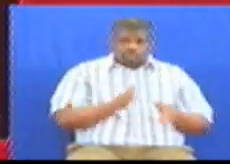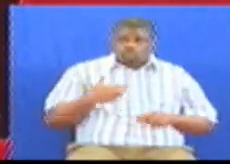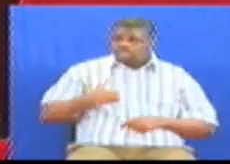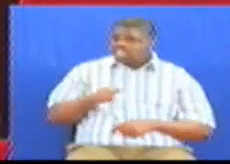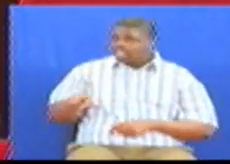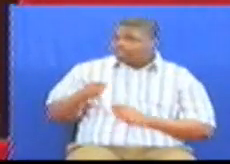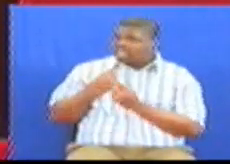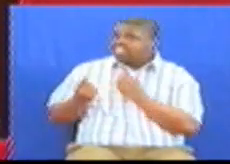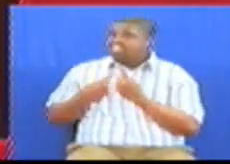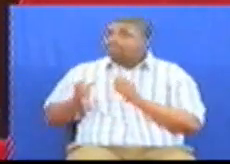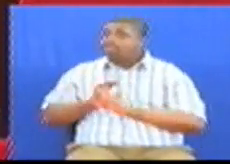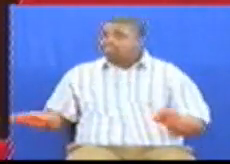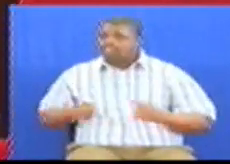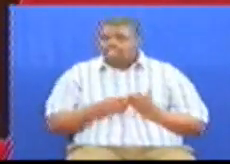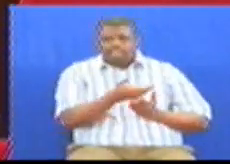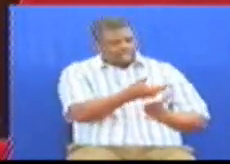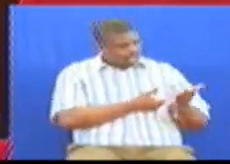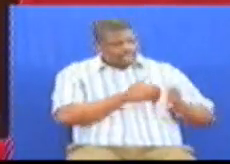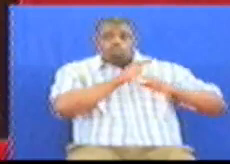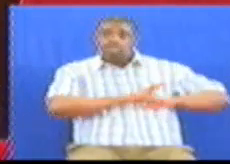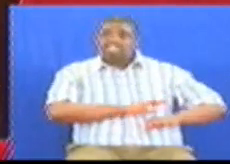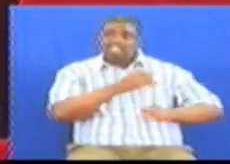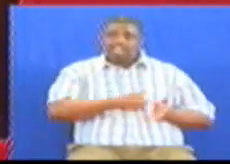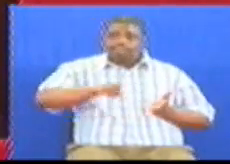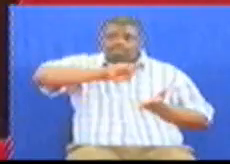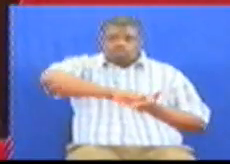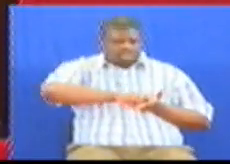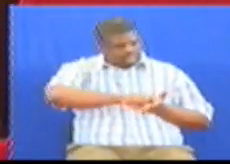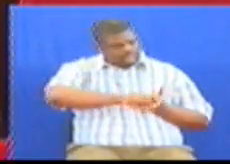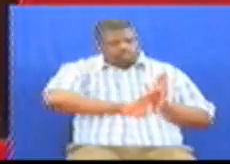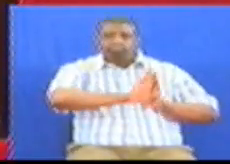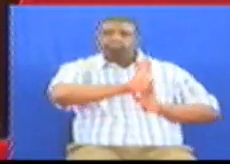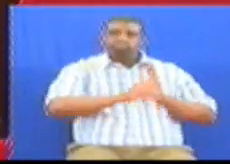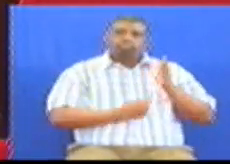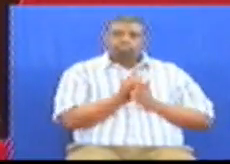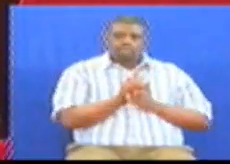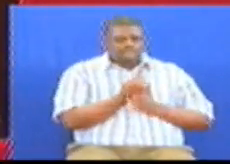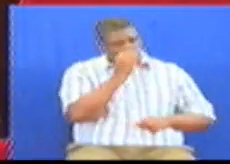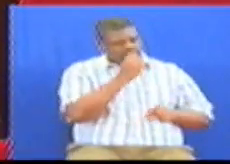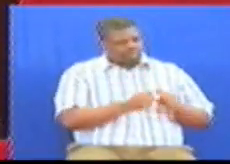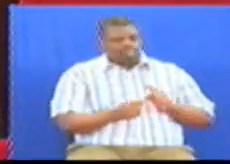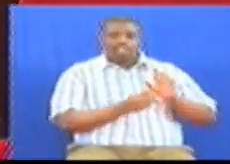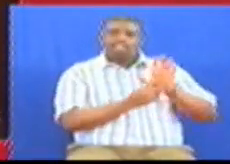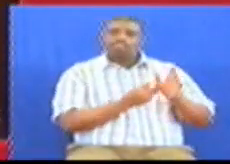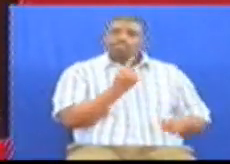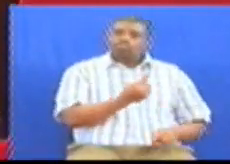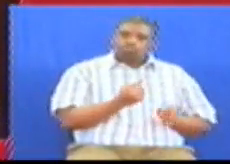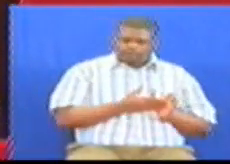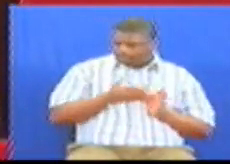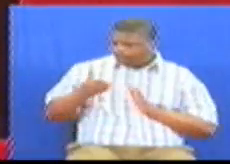ametaja kwamba hati za kuridhisha zimeongezeka kutoka 81% hadi